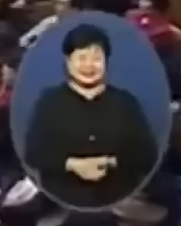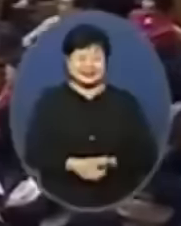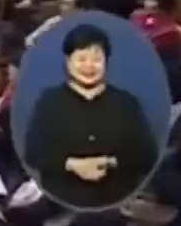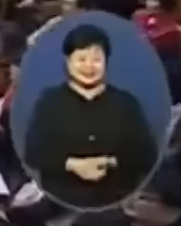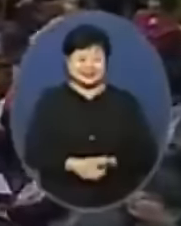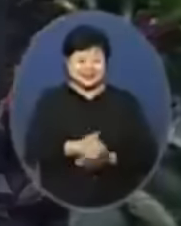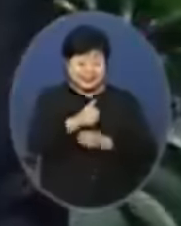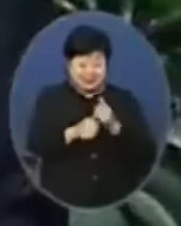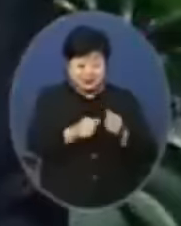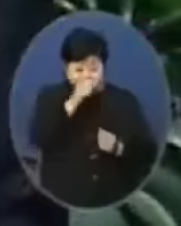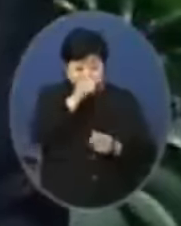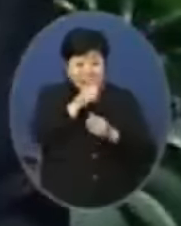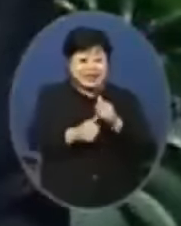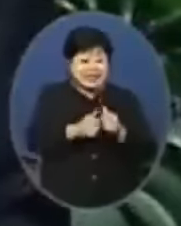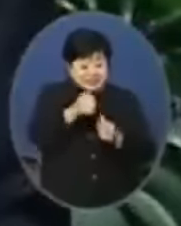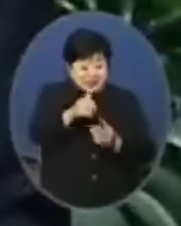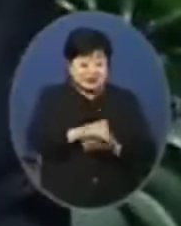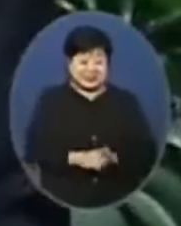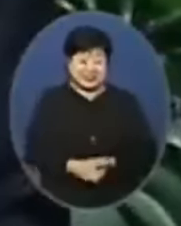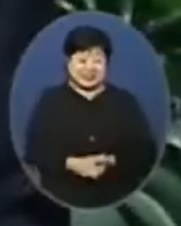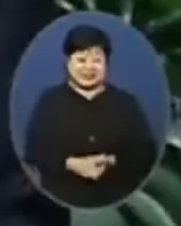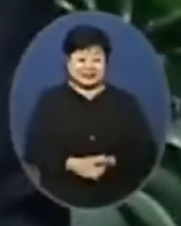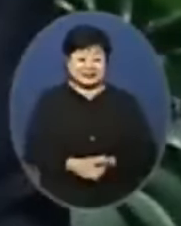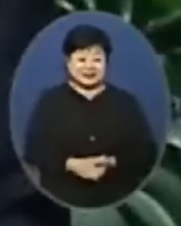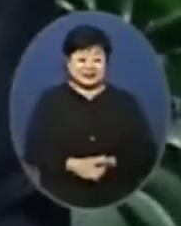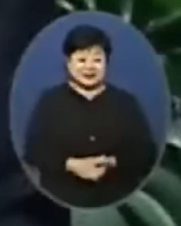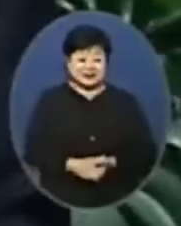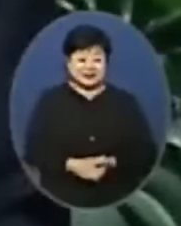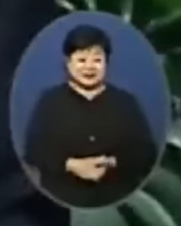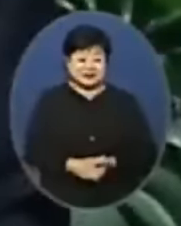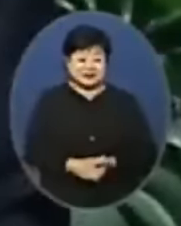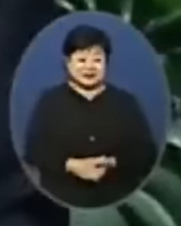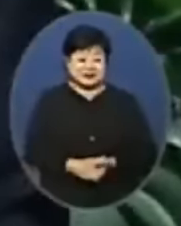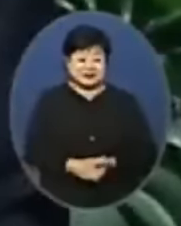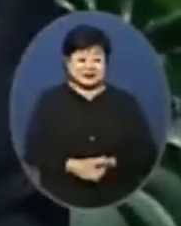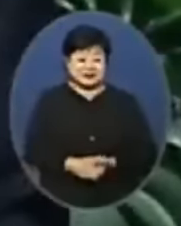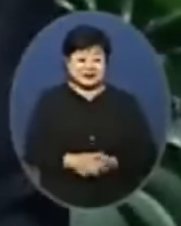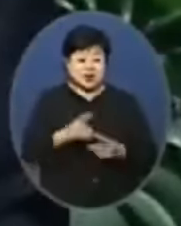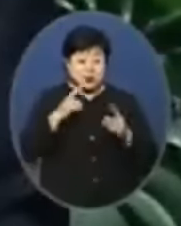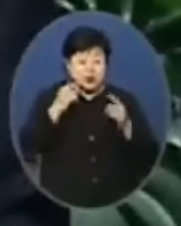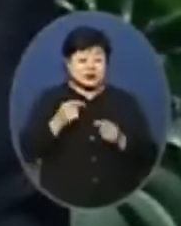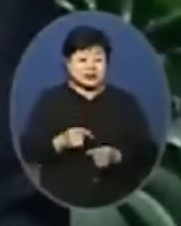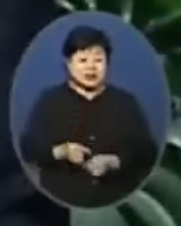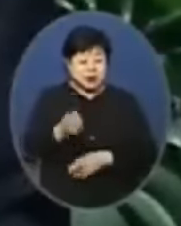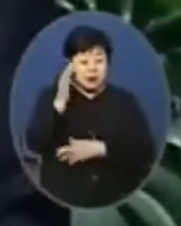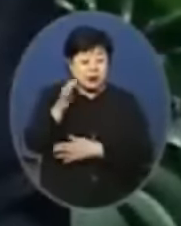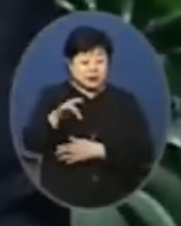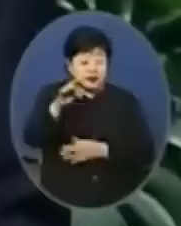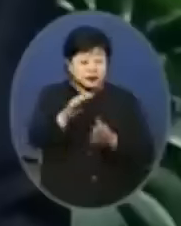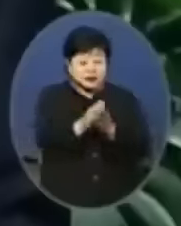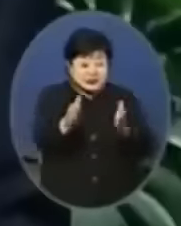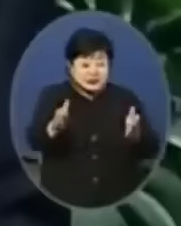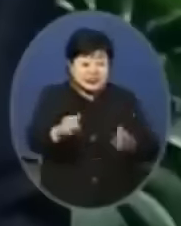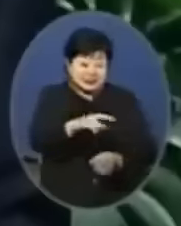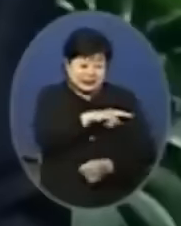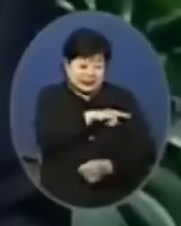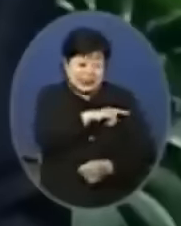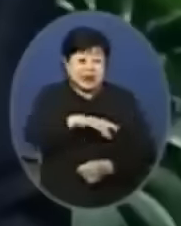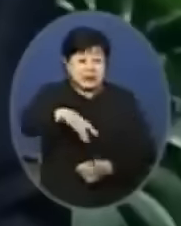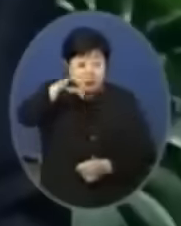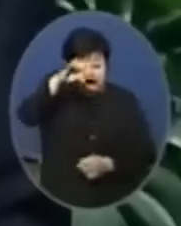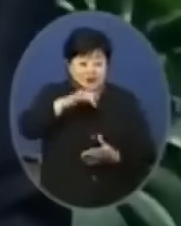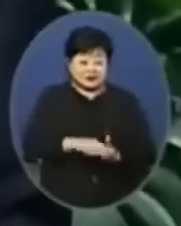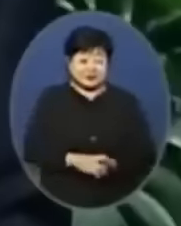하나님은 좋은 하나님인 것입니다. 제가 목회를 시작했을 때 불광동에서 제일 먼저